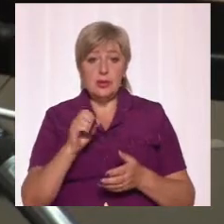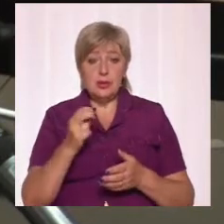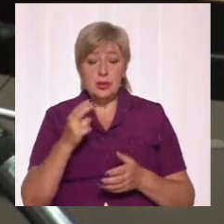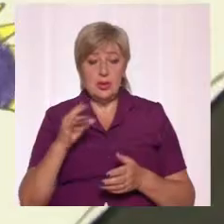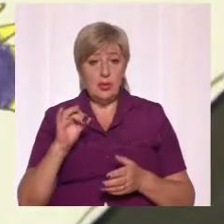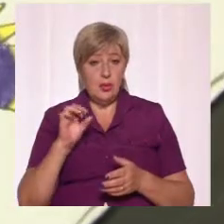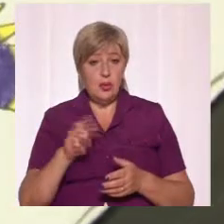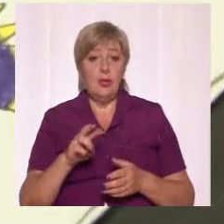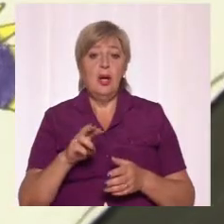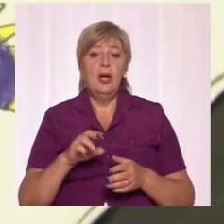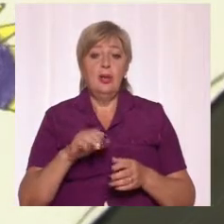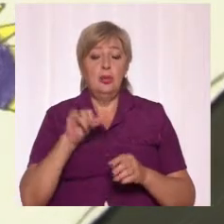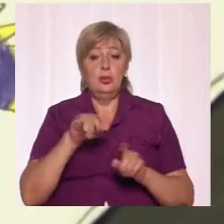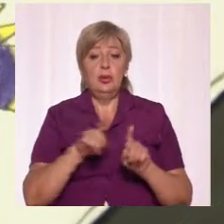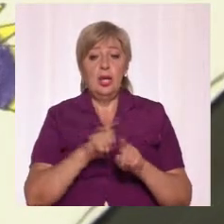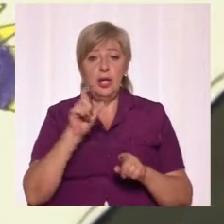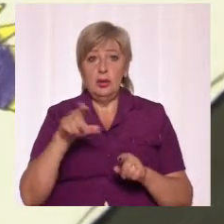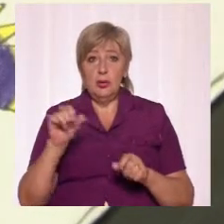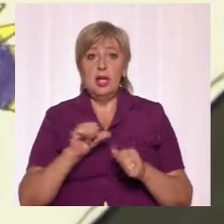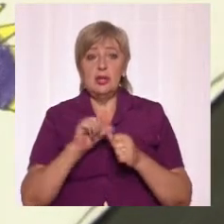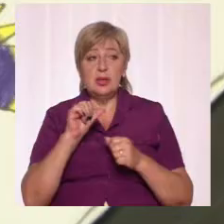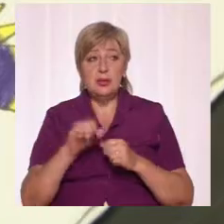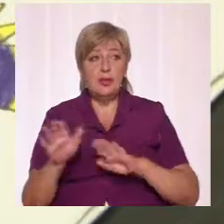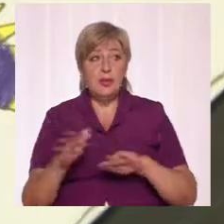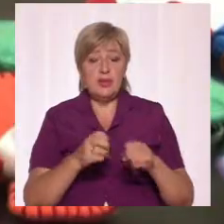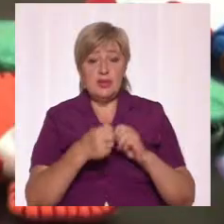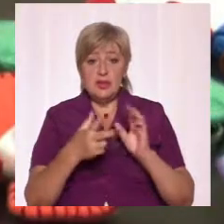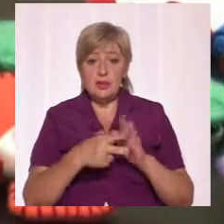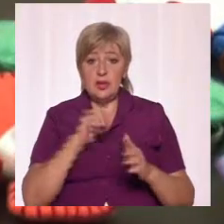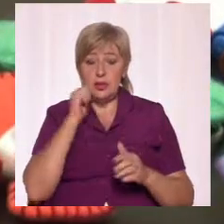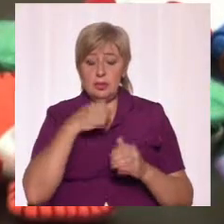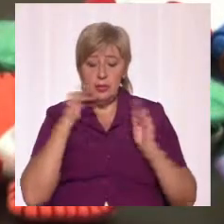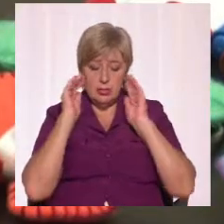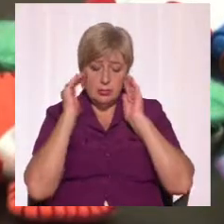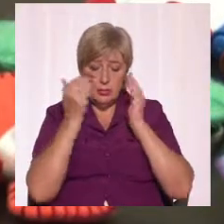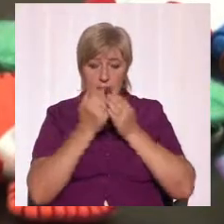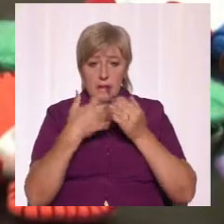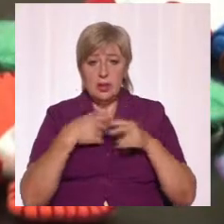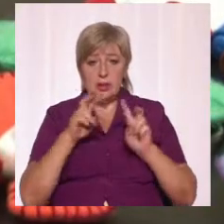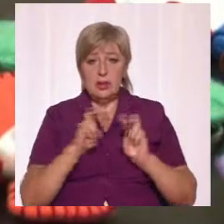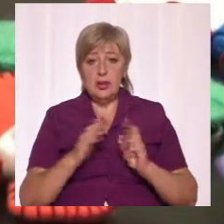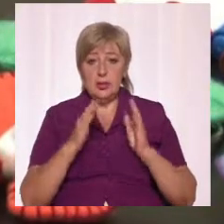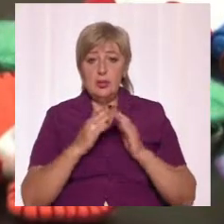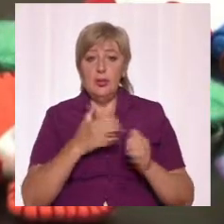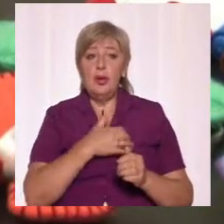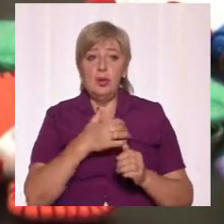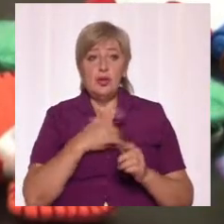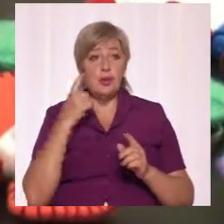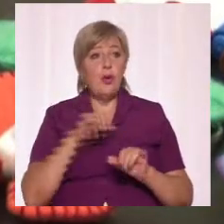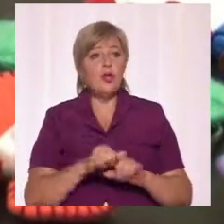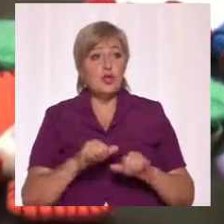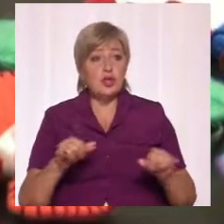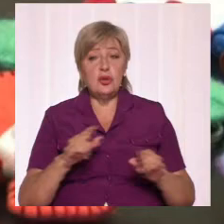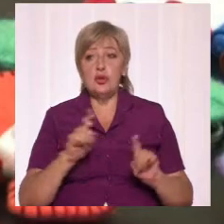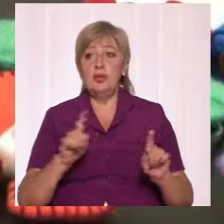особливо після 18 років, вони закриваються у собі і просто сидять удома. Ми дуже хочемо розширюватися, щоб до нас приходили інші діти. Але